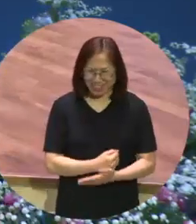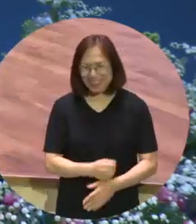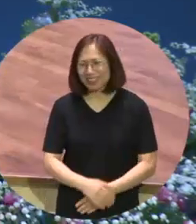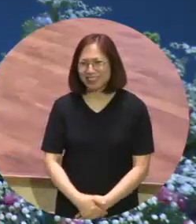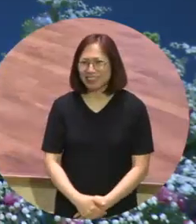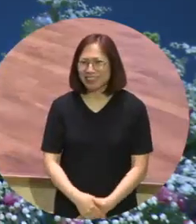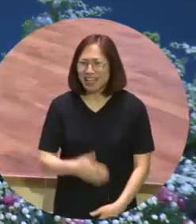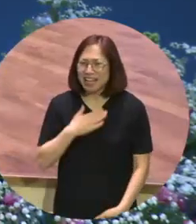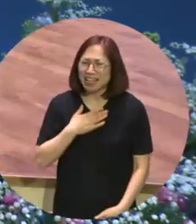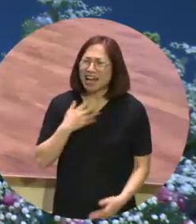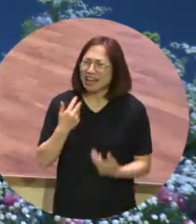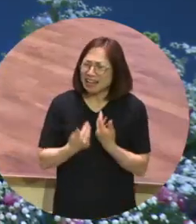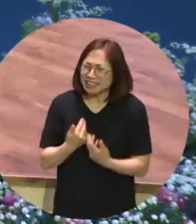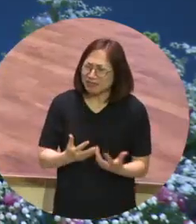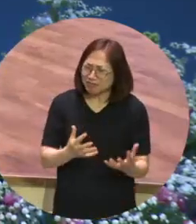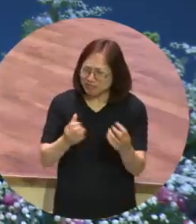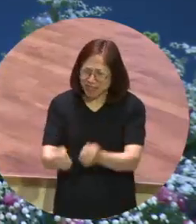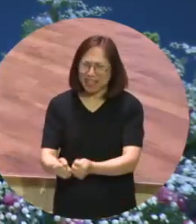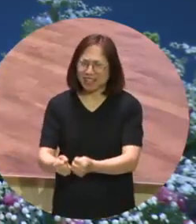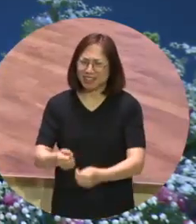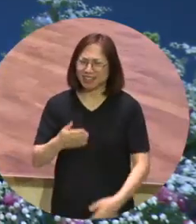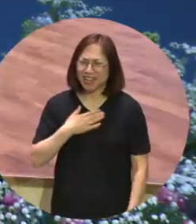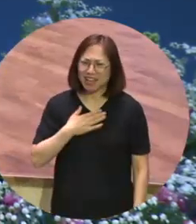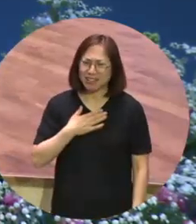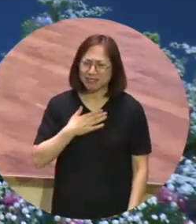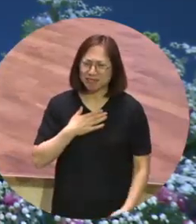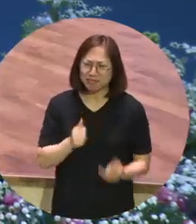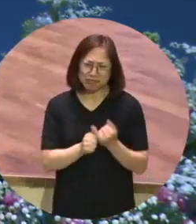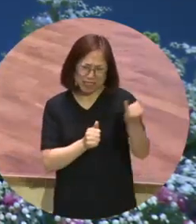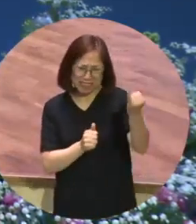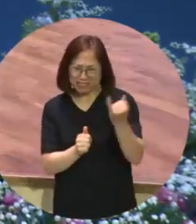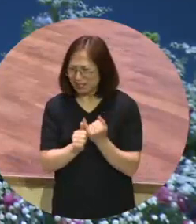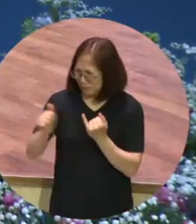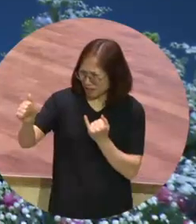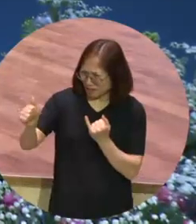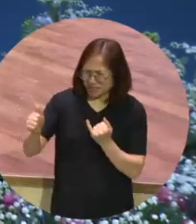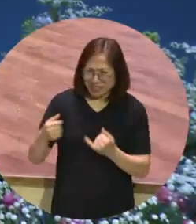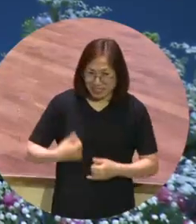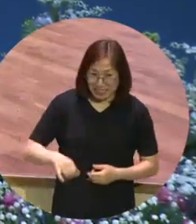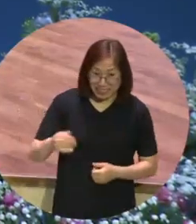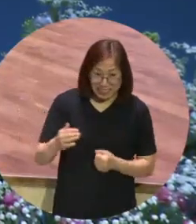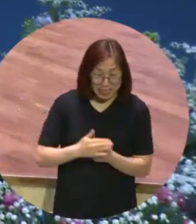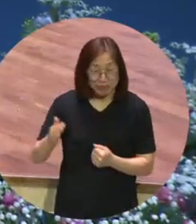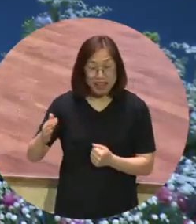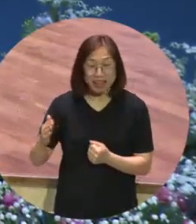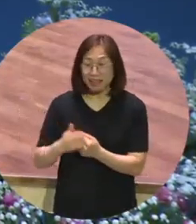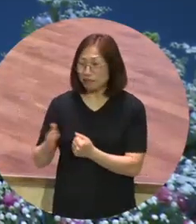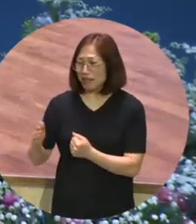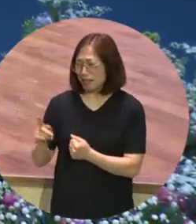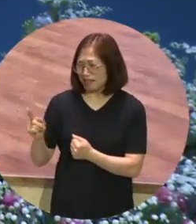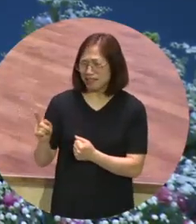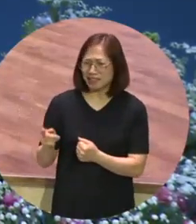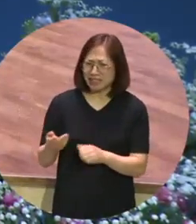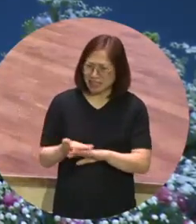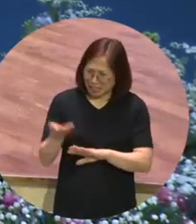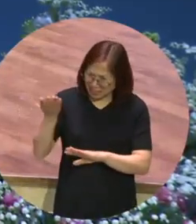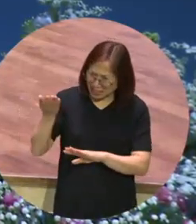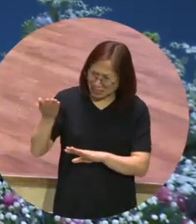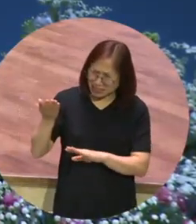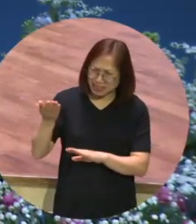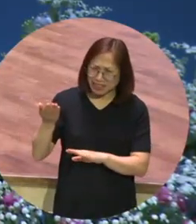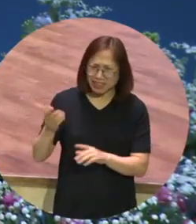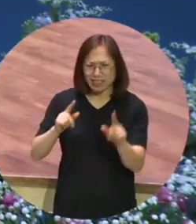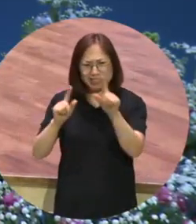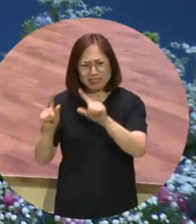난 갈등이 많다고 나는 마누라 때문에 남편 때문에 자식 때문에 직장 상사 때문에